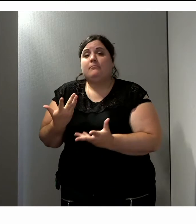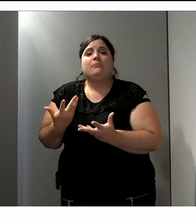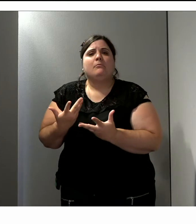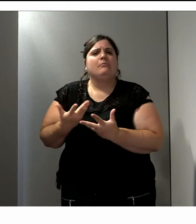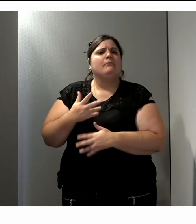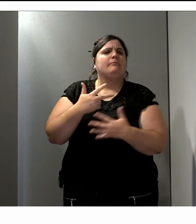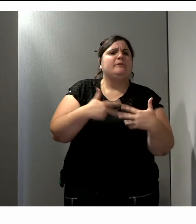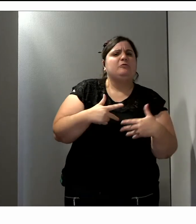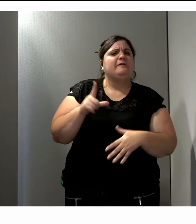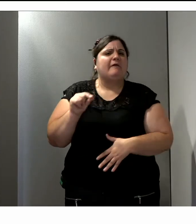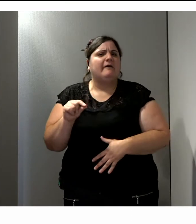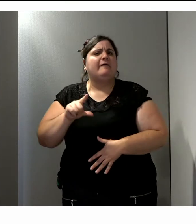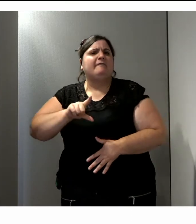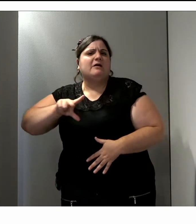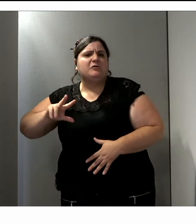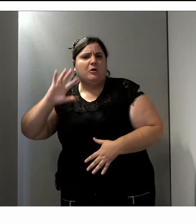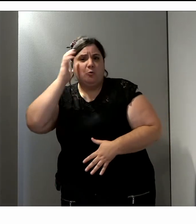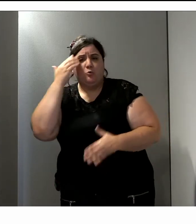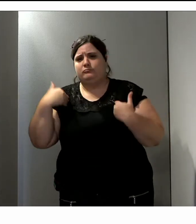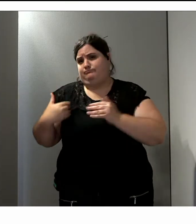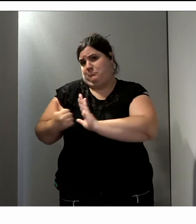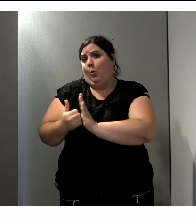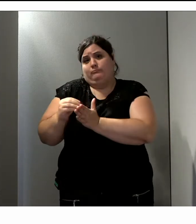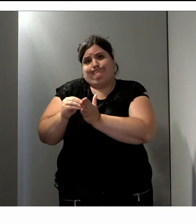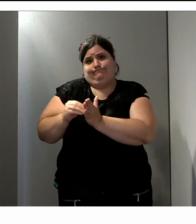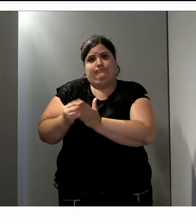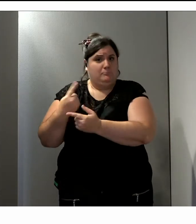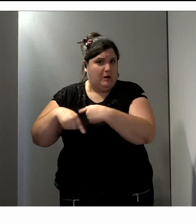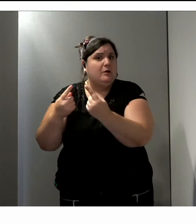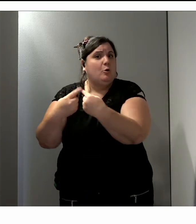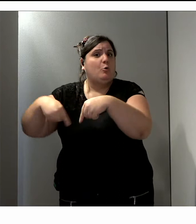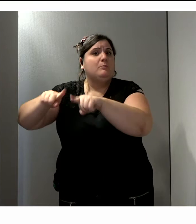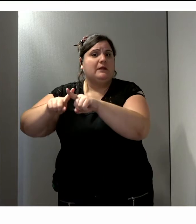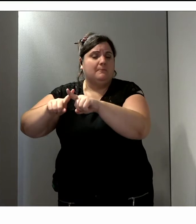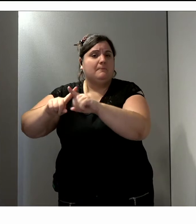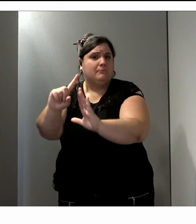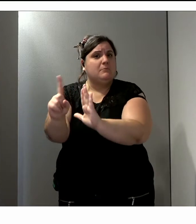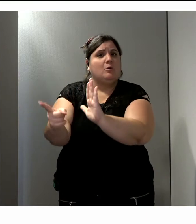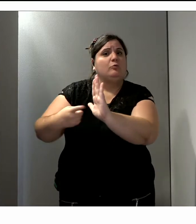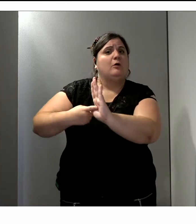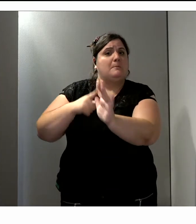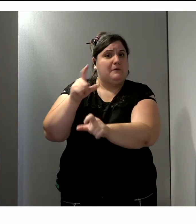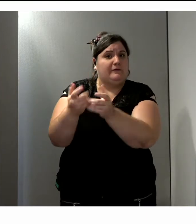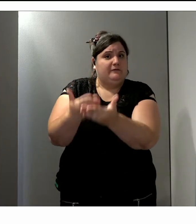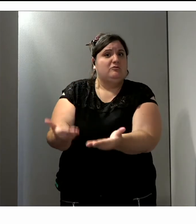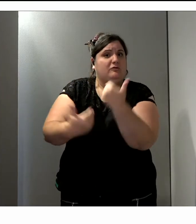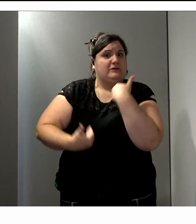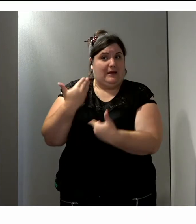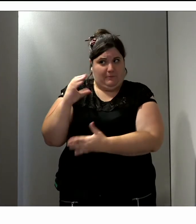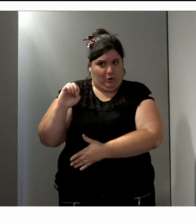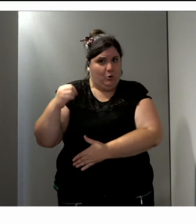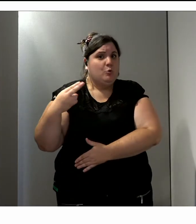le rapport de France dans le comité des personnes, dans le comité des droits des personnes handicapées de l'ONU, où je